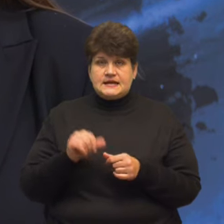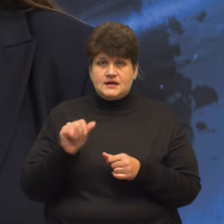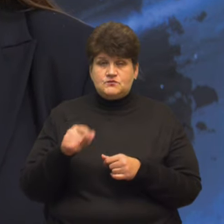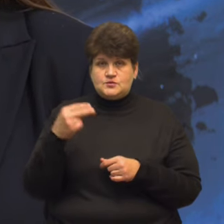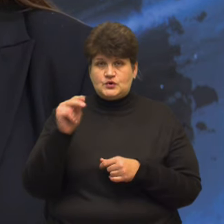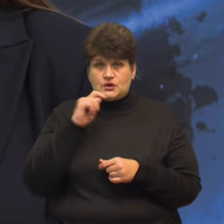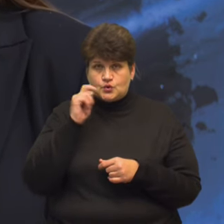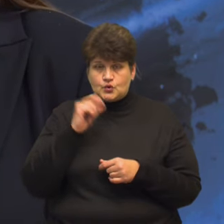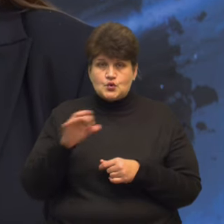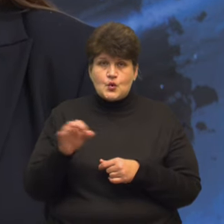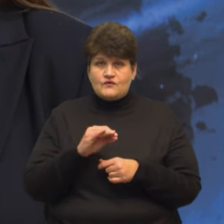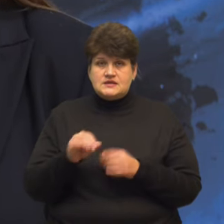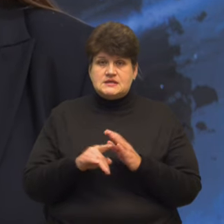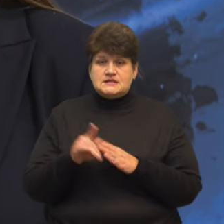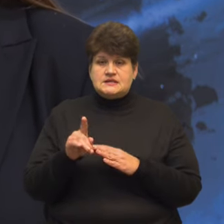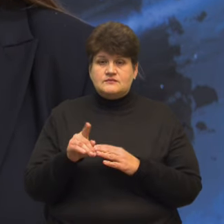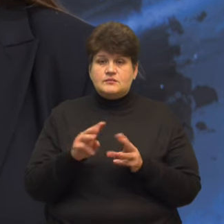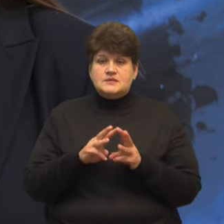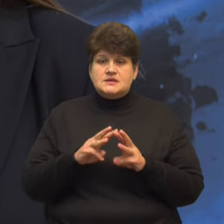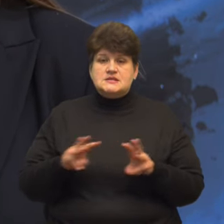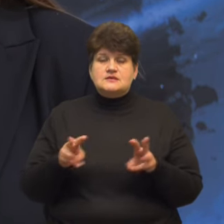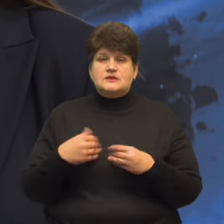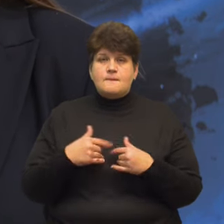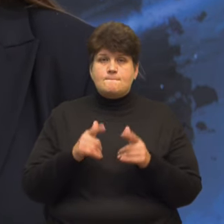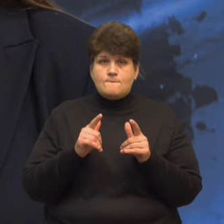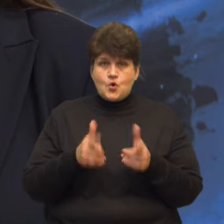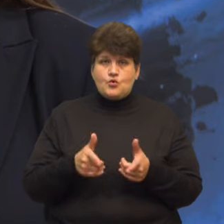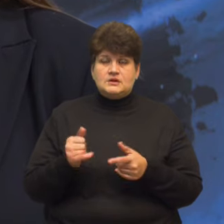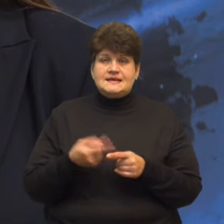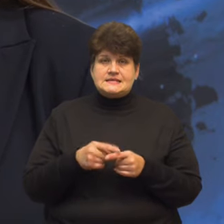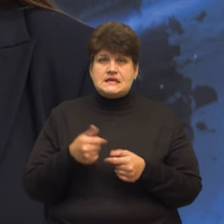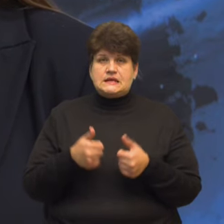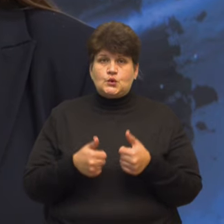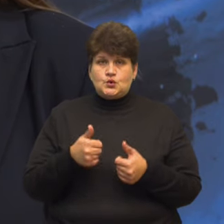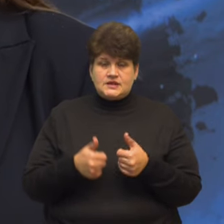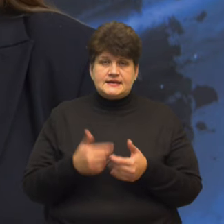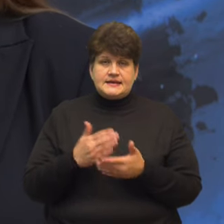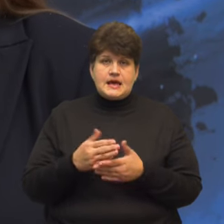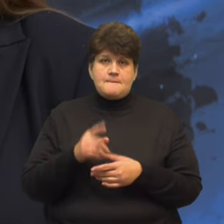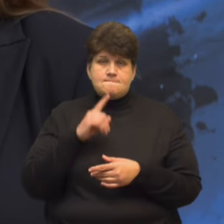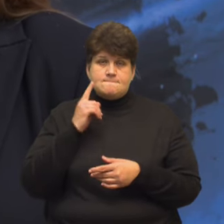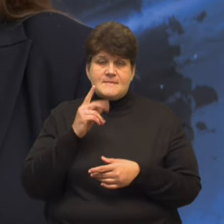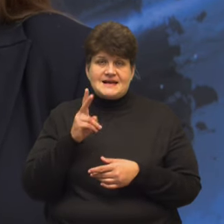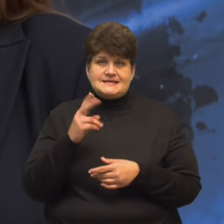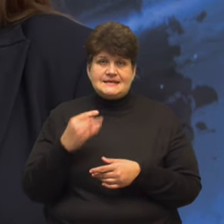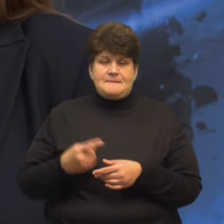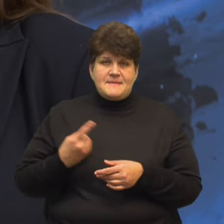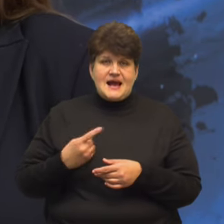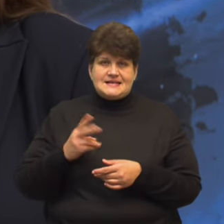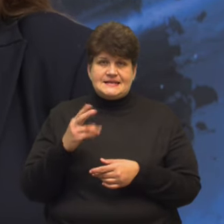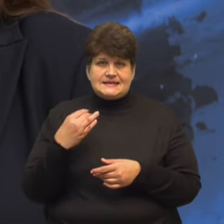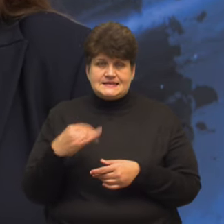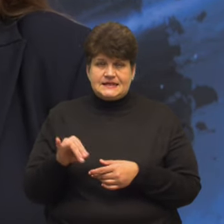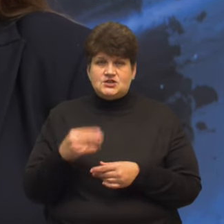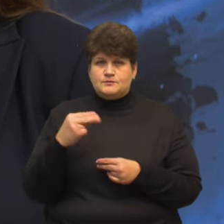України офіційних стартів Міністерство нам погодило і Цей турнір є майстерським чемпіони будь-якій вагові категорії